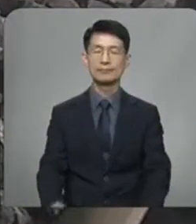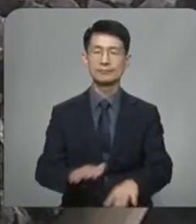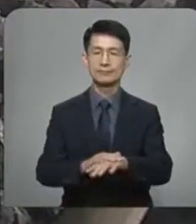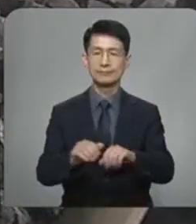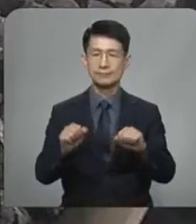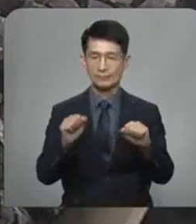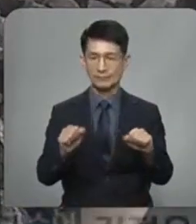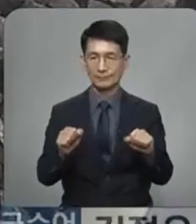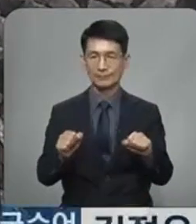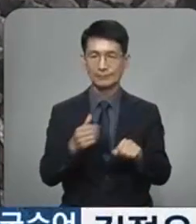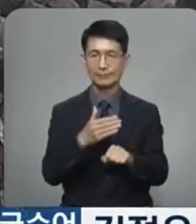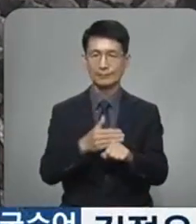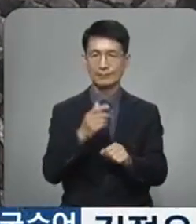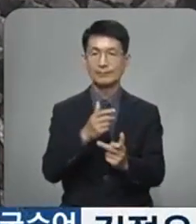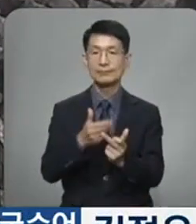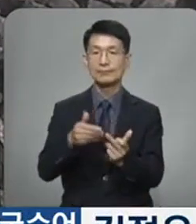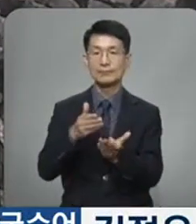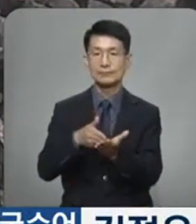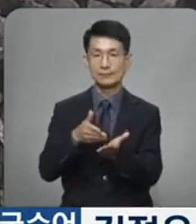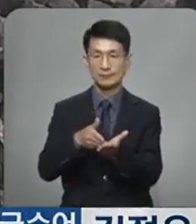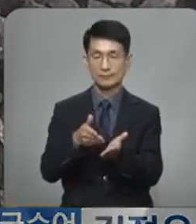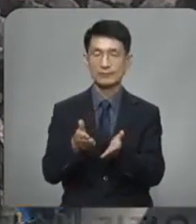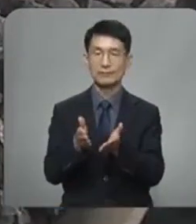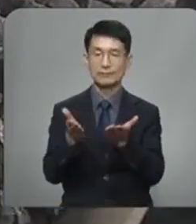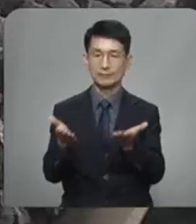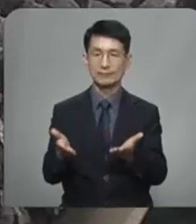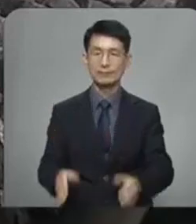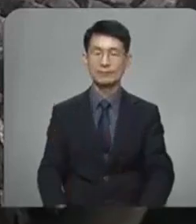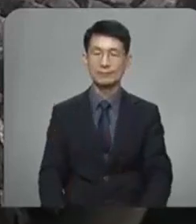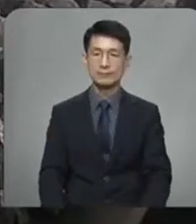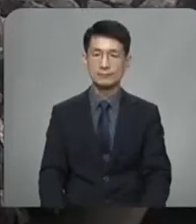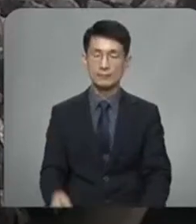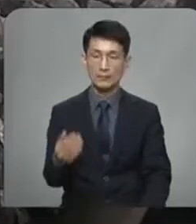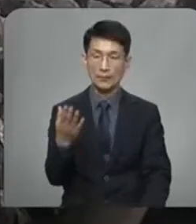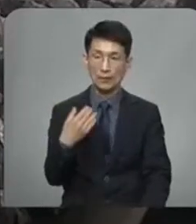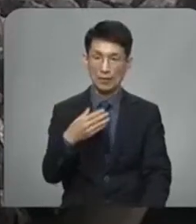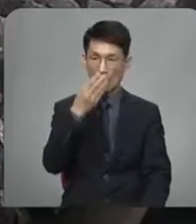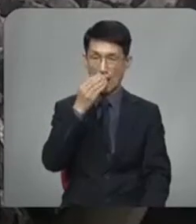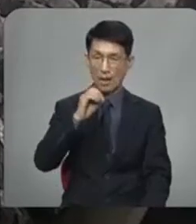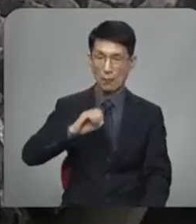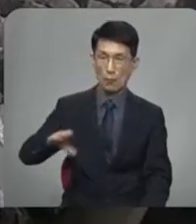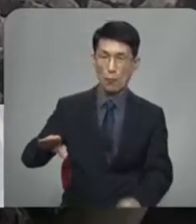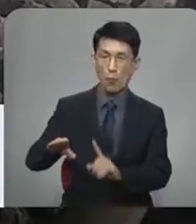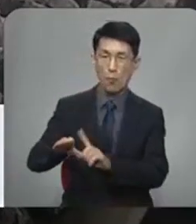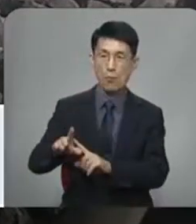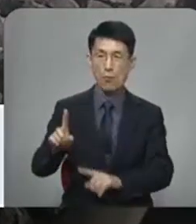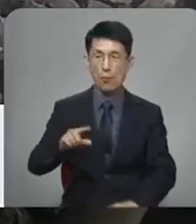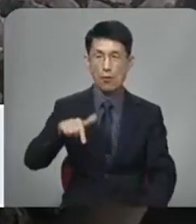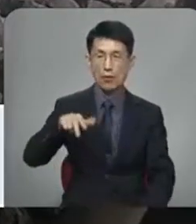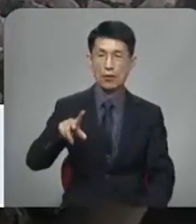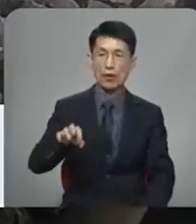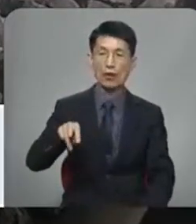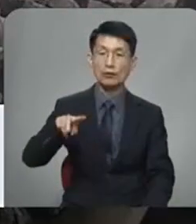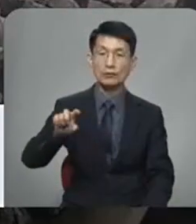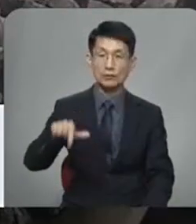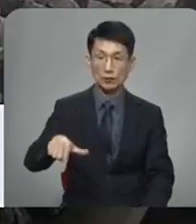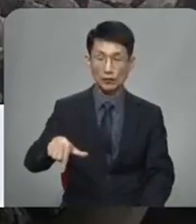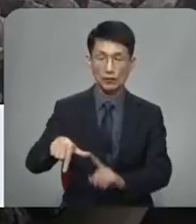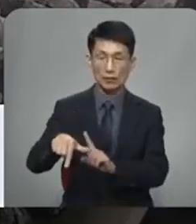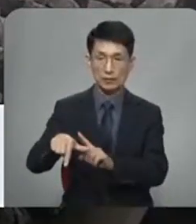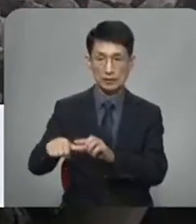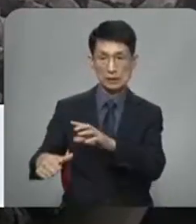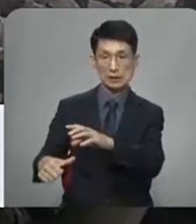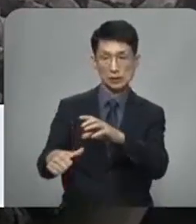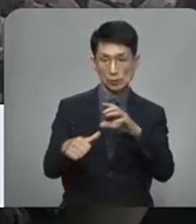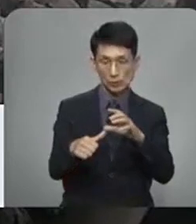여러분 안녕하십니까? 9시 강원 뉴스입니다. 그동안 쓰레기 취급을 받아온 석탄 경석을 앞으로 산업